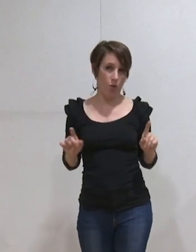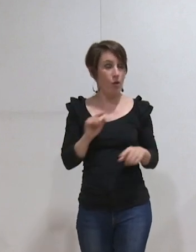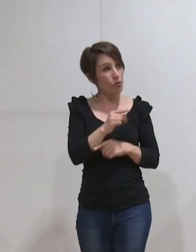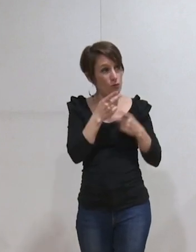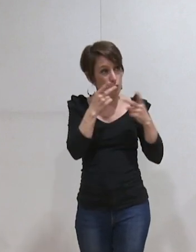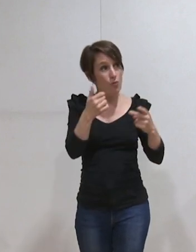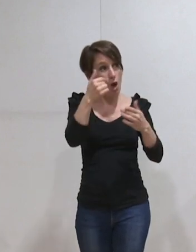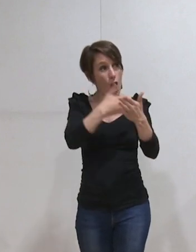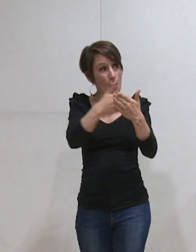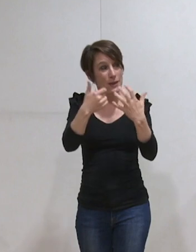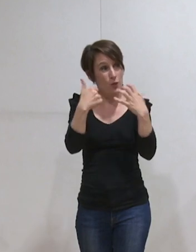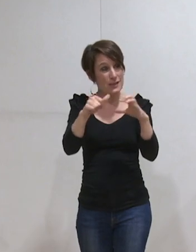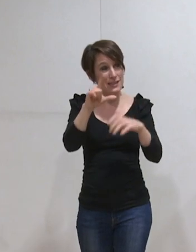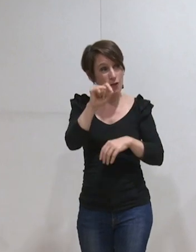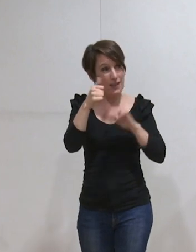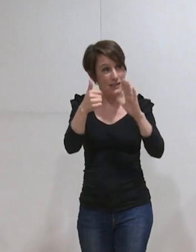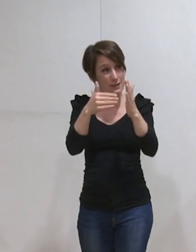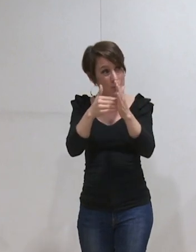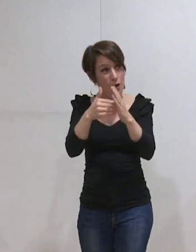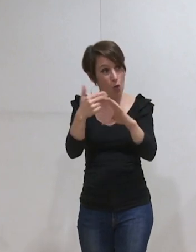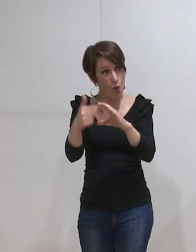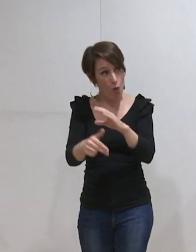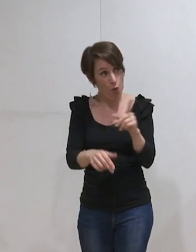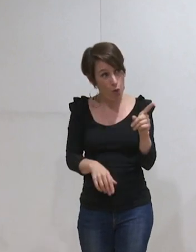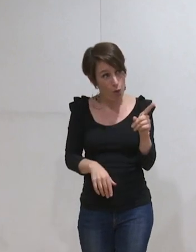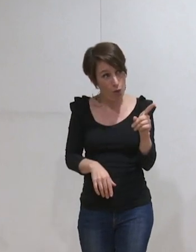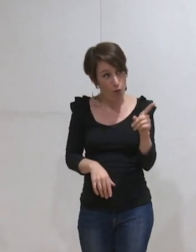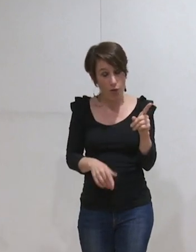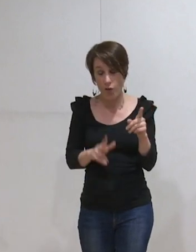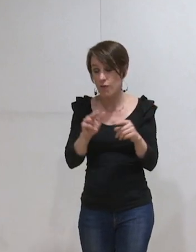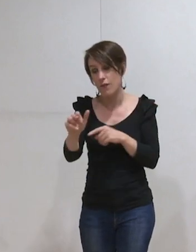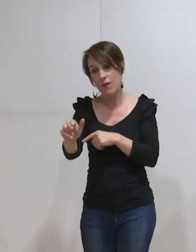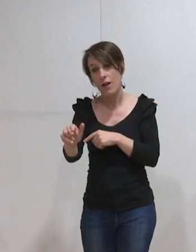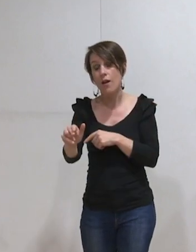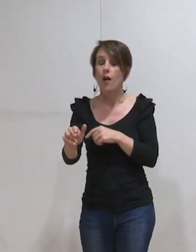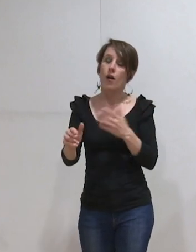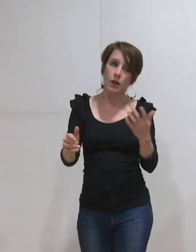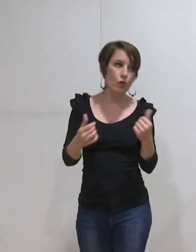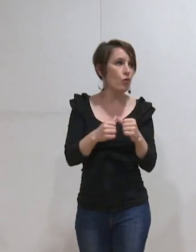de 16626000 vous avez fait le choix d'exonérer alpexo de 1350000